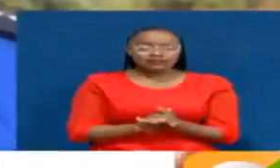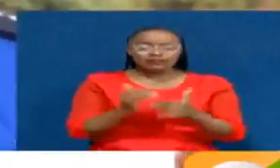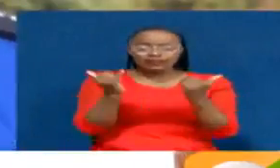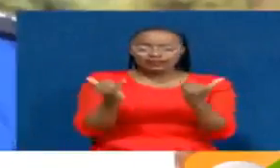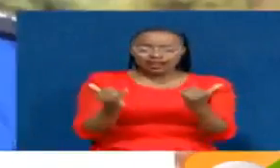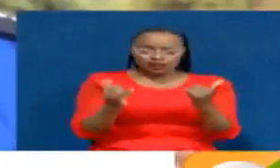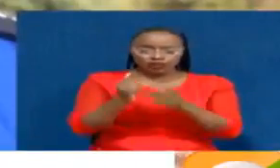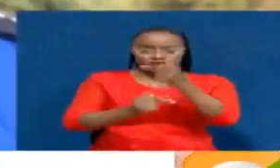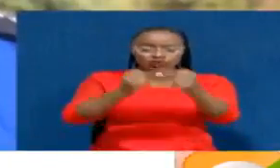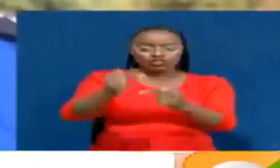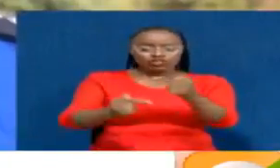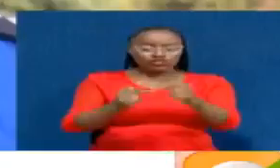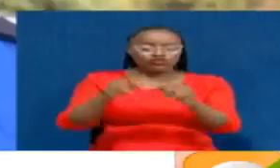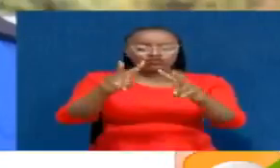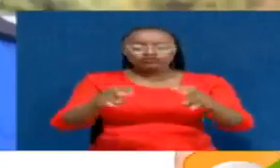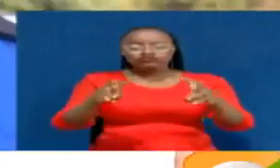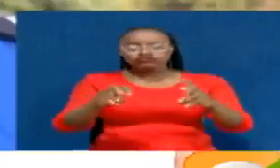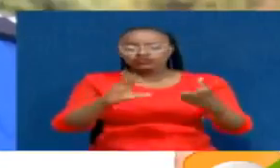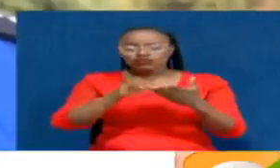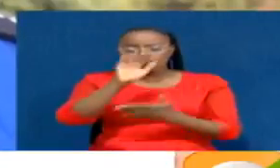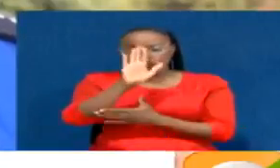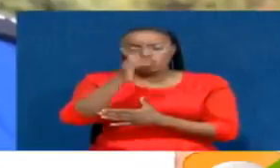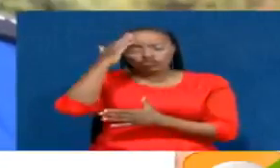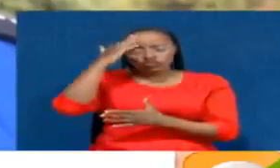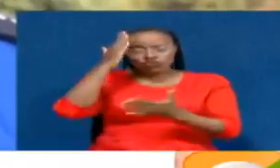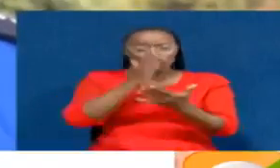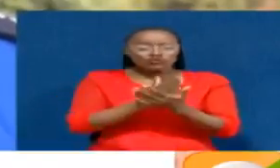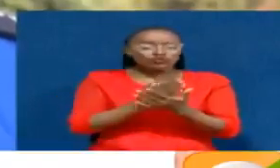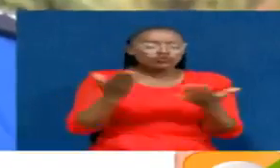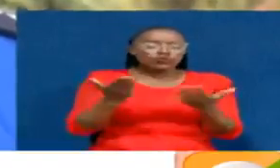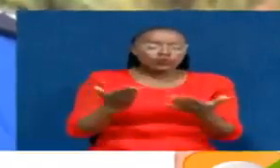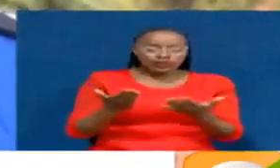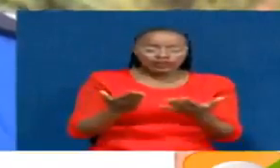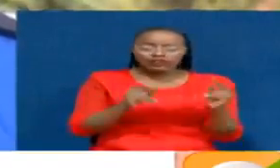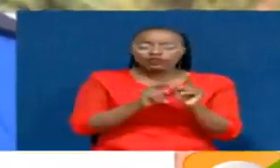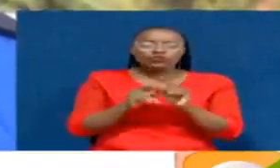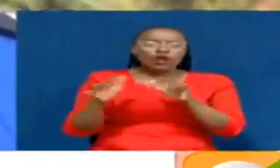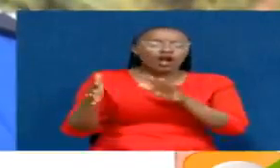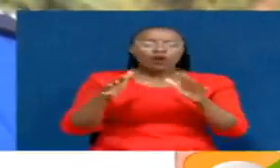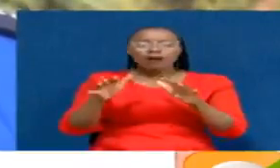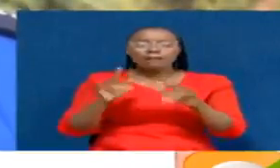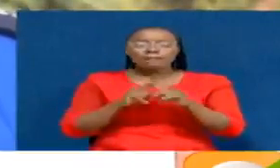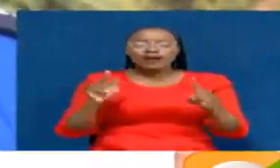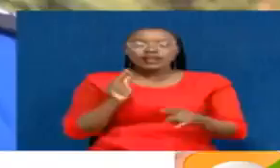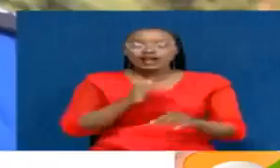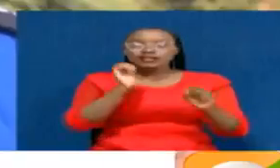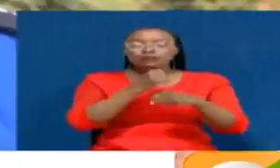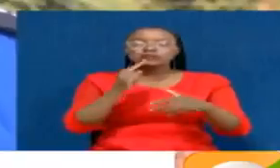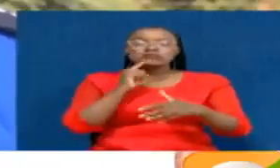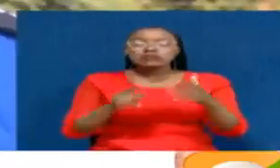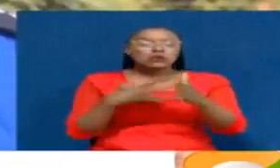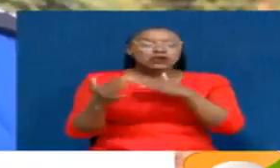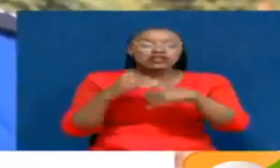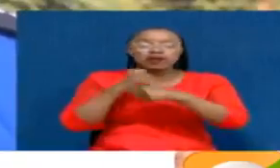sasa tunaendelea na kufanya uchunguzi kamili tujue ukweli wa mambo iko namna gani, lakini hatuwezi sema ni